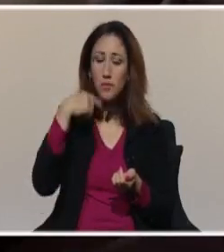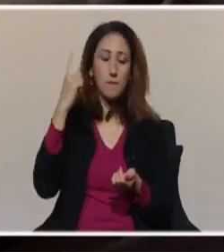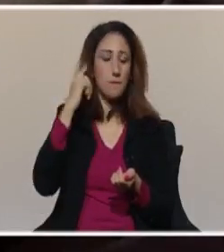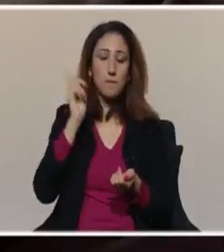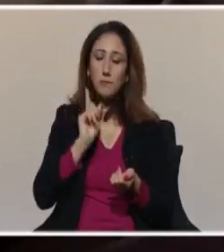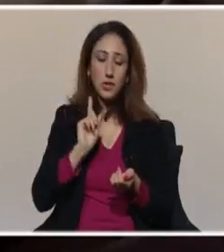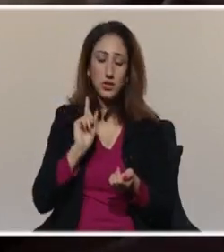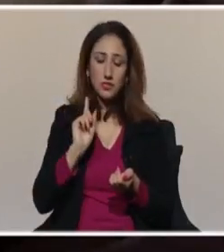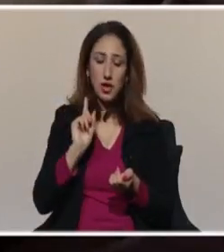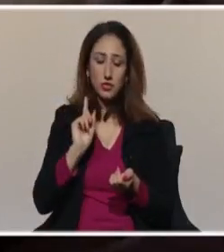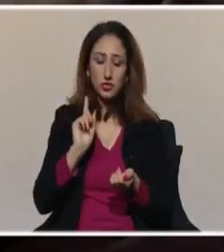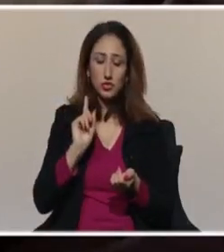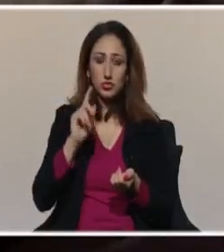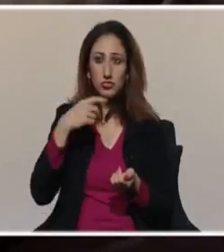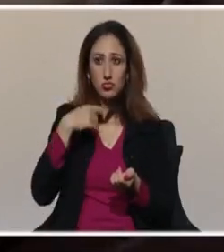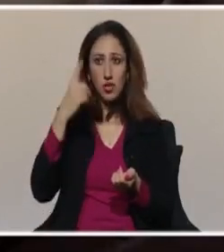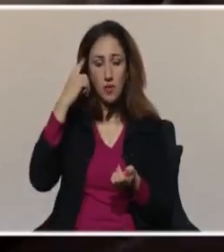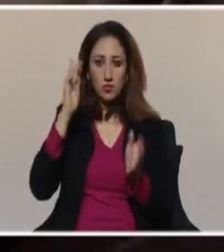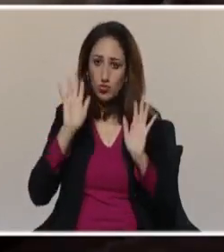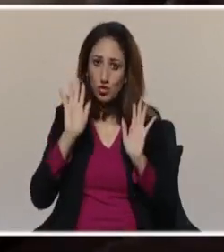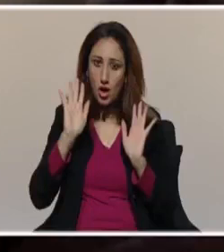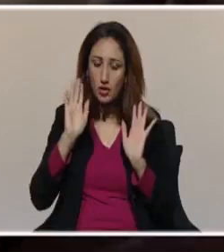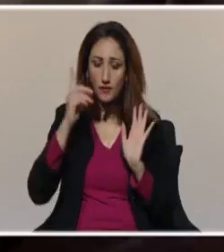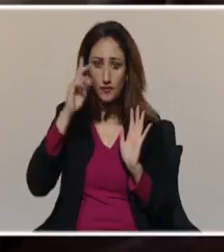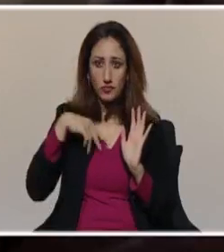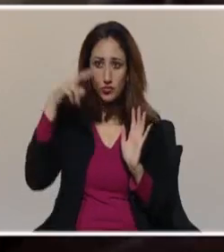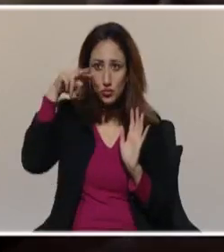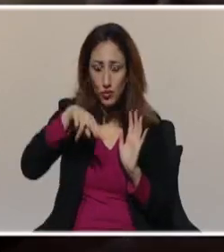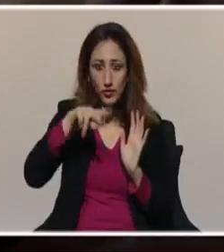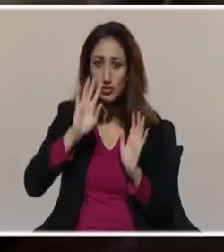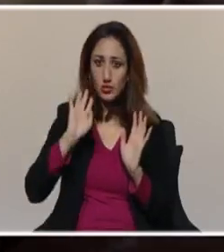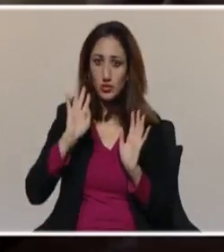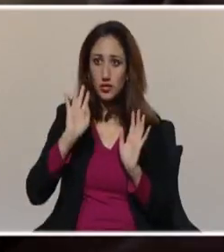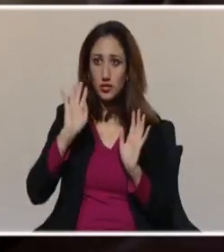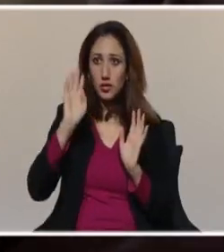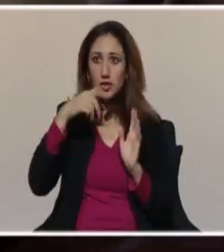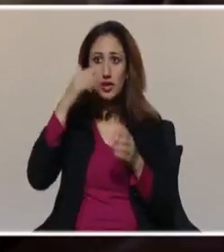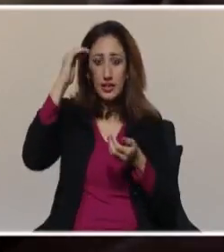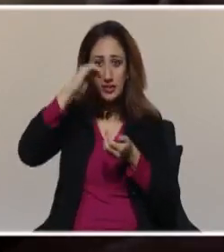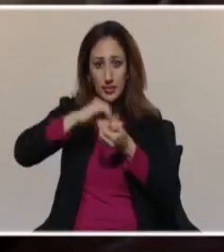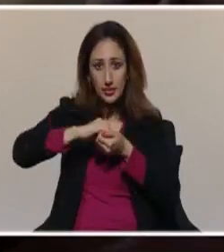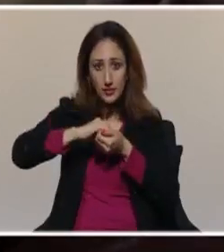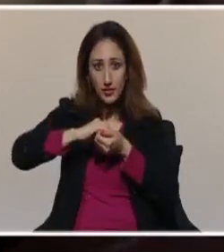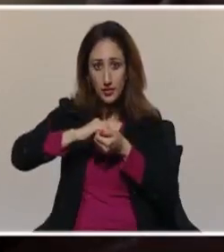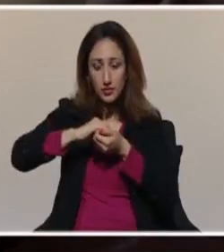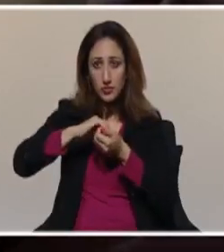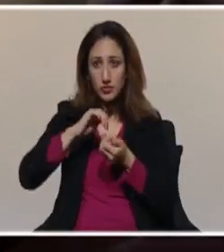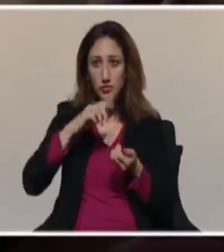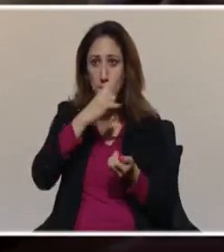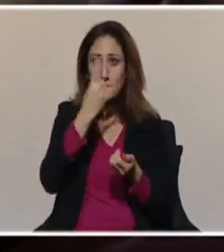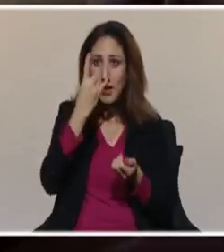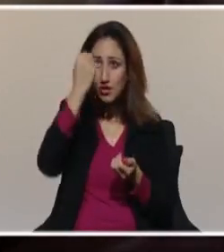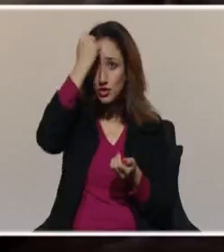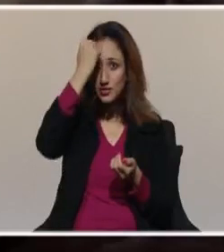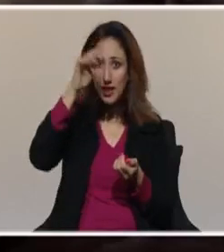او الموضوع ده، بس ده وجهة نظر مش تعليق على الموضوع، غير ان انا بقول وجهة نظر. ما يحصلش الكلام ده، لان سناء معها 10,000